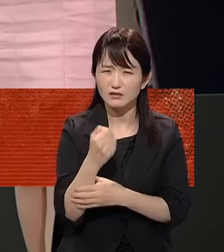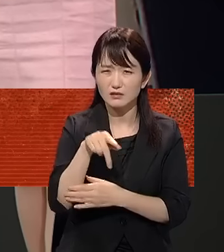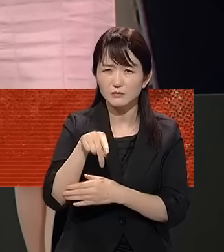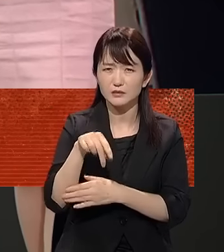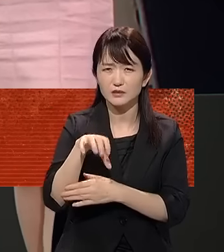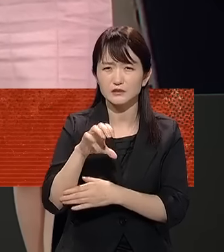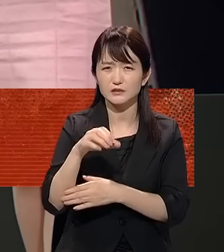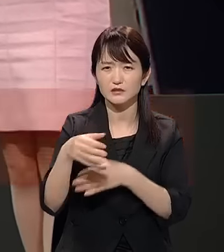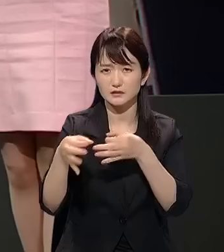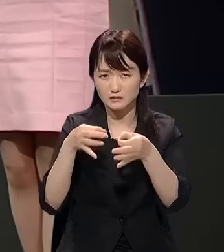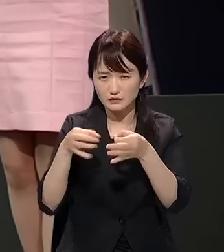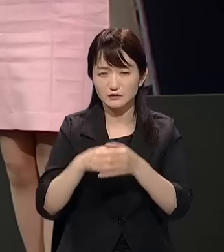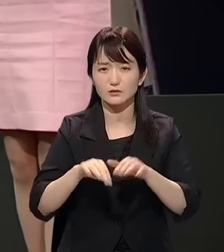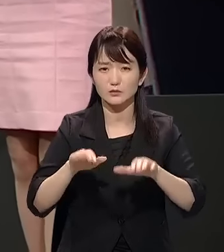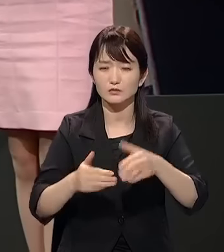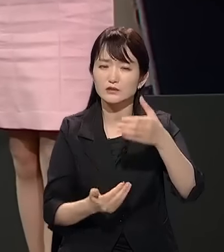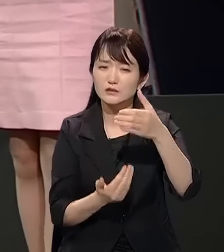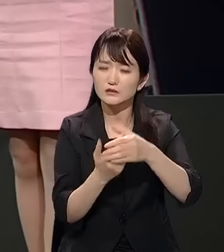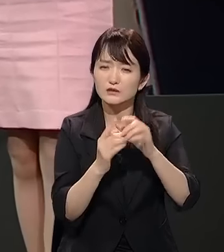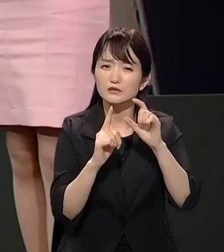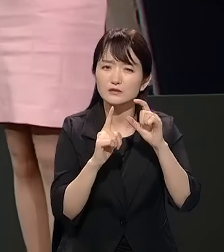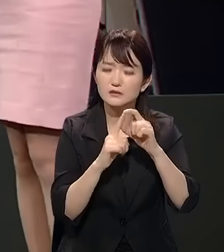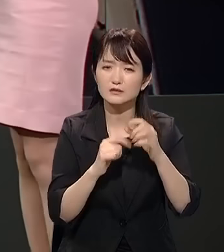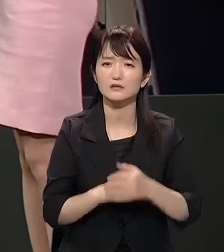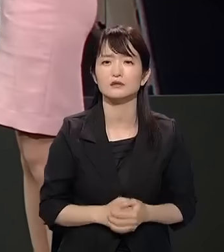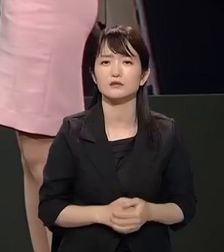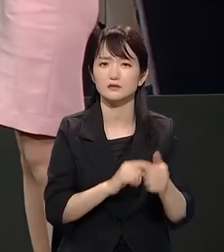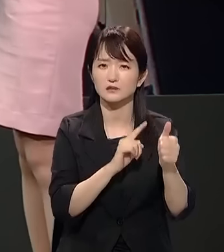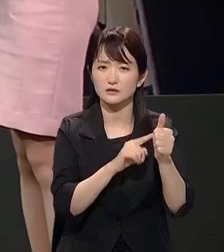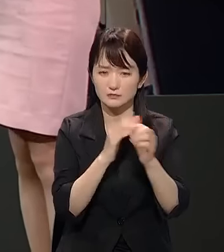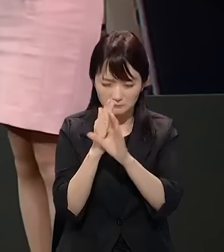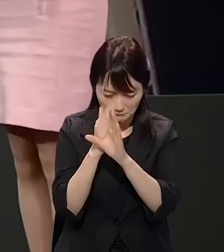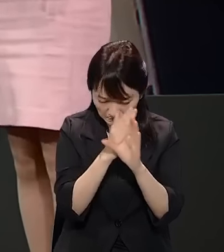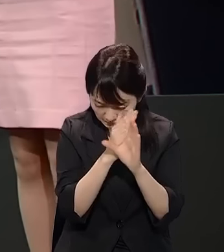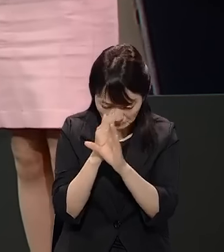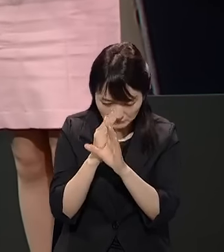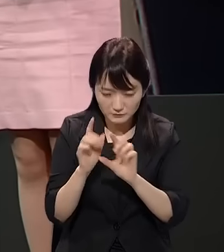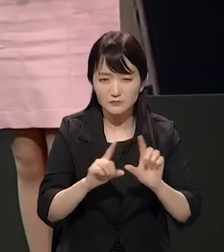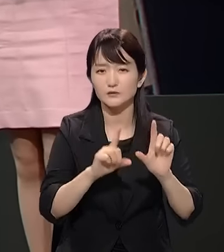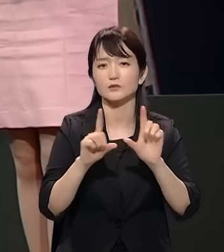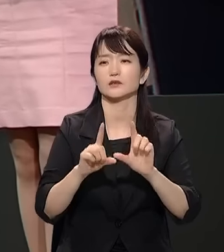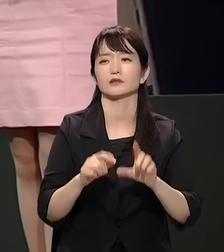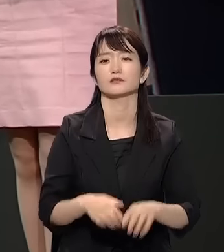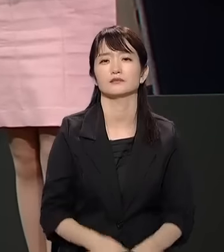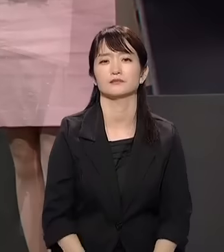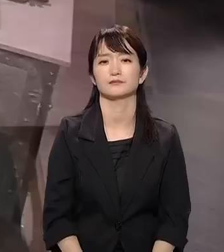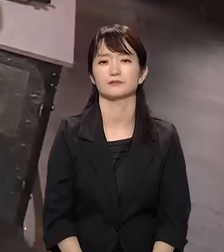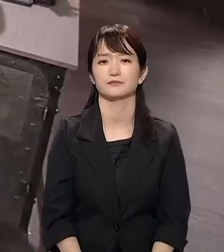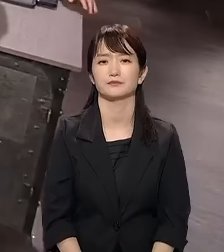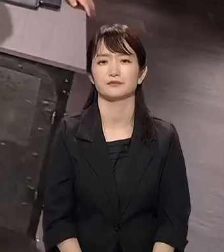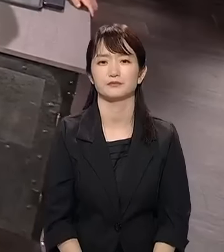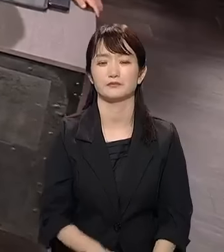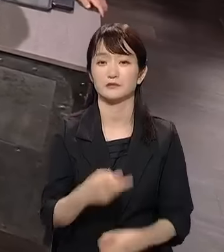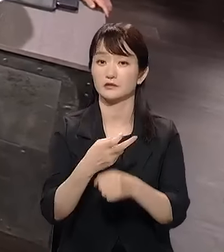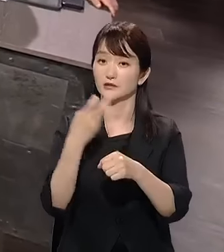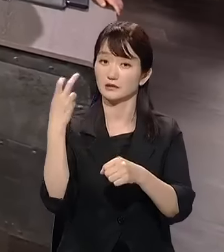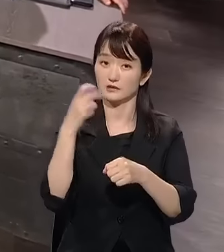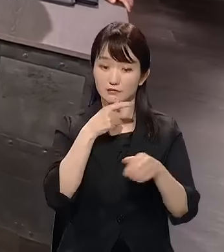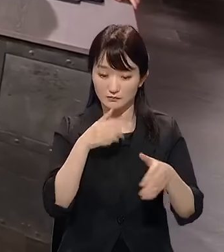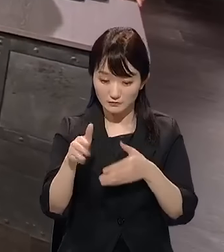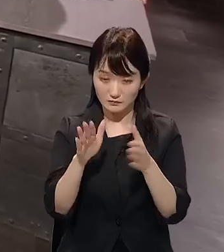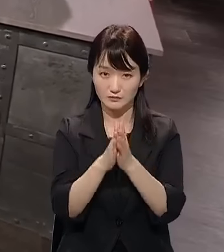방입니다 오늘 사건 연구소의 키워드는 그 남자의 이중 생활입니다 자 12년 전